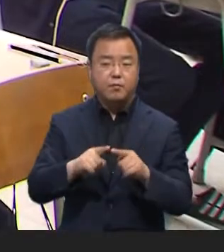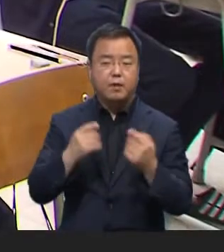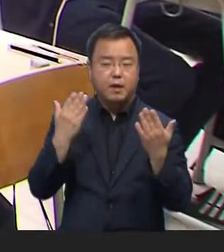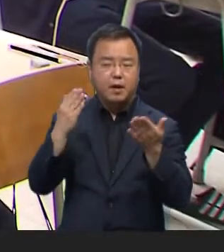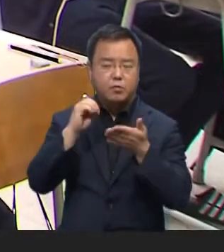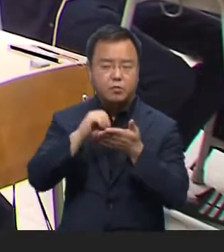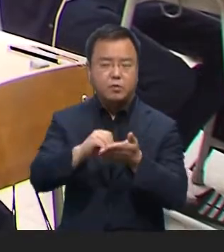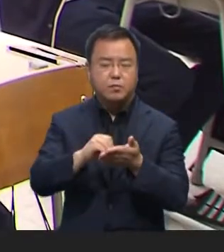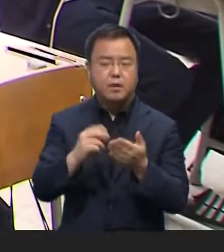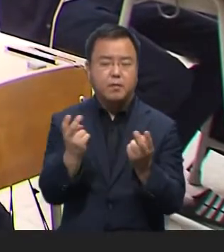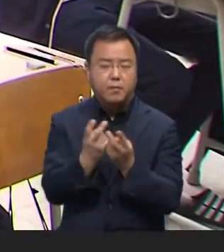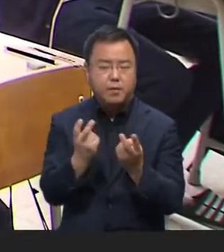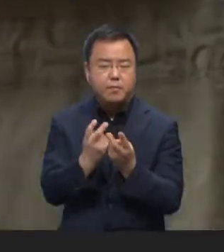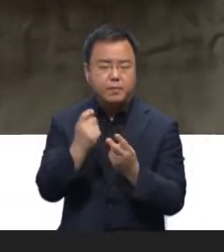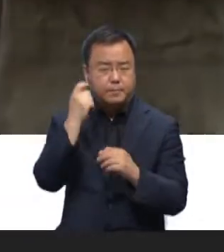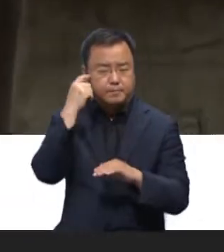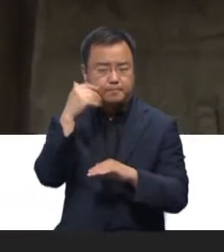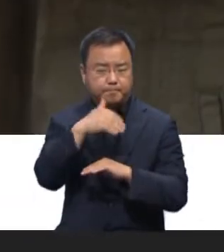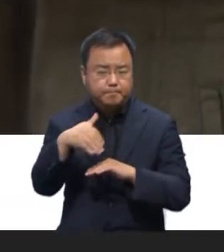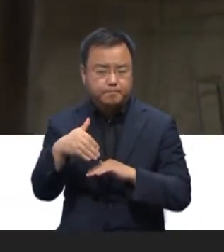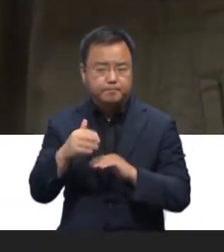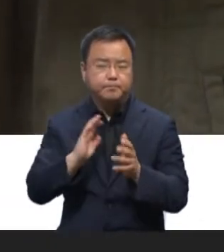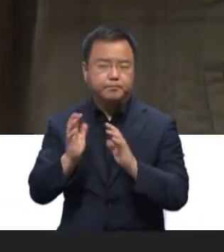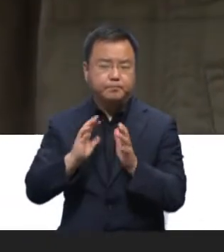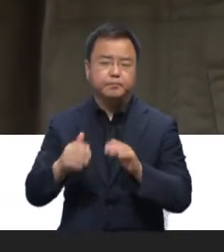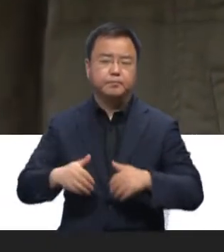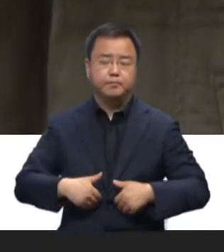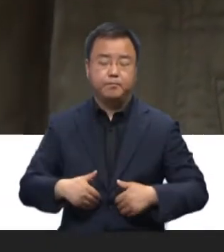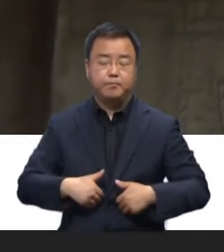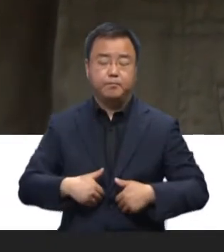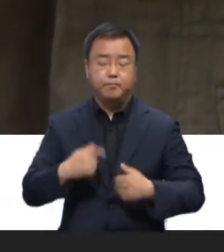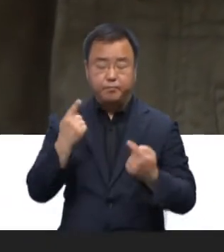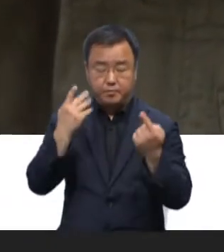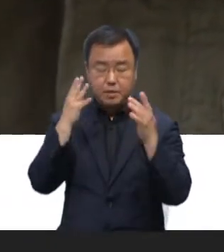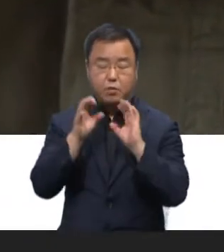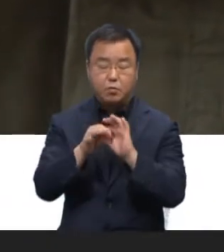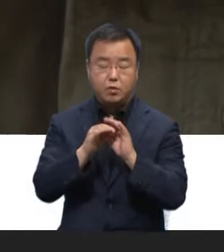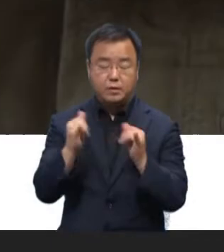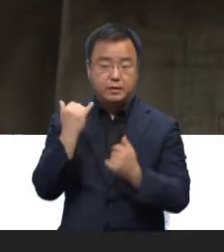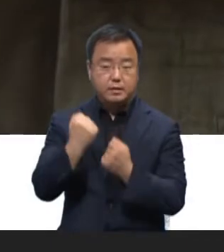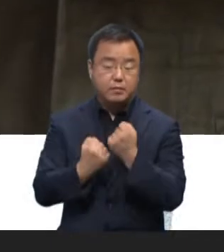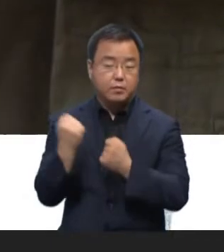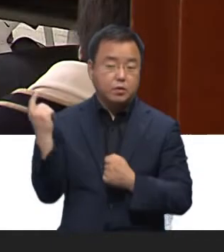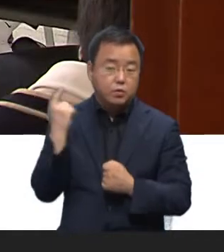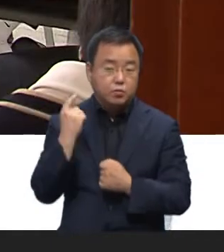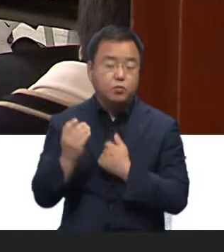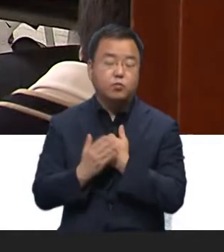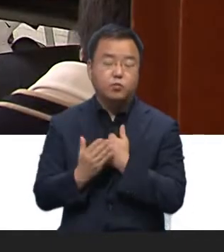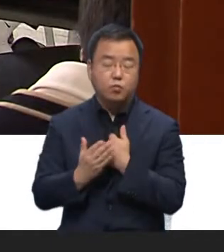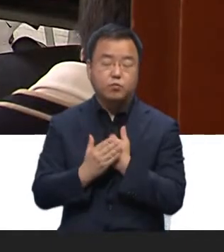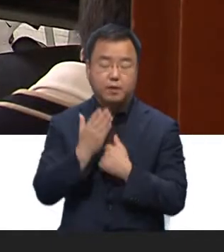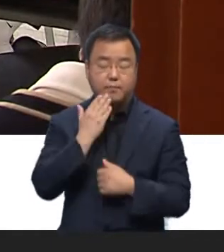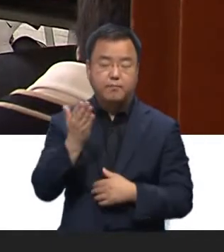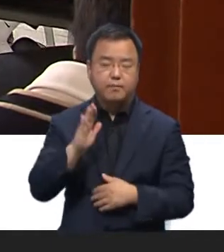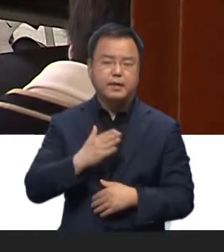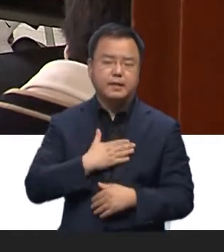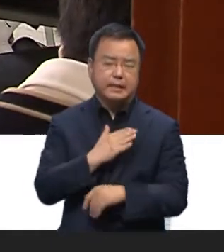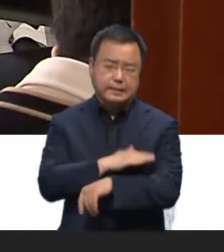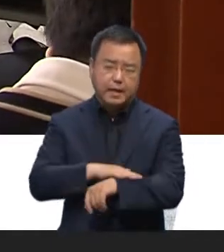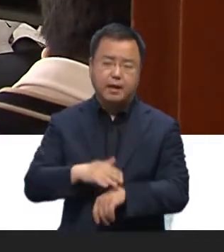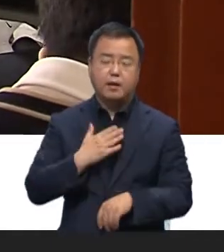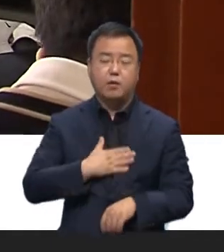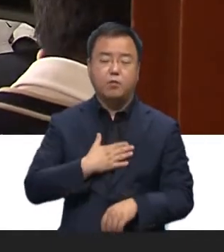있습니다 박람회에서 대학 관계자들에게 설명을 듣는 것도 물론 도움이 되겠지만 결국 날 나를 가장 잘 알고 또